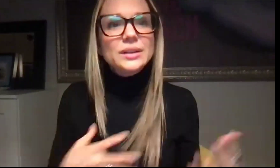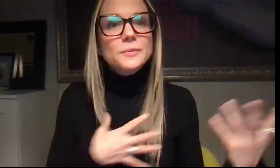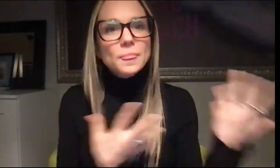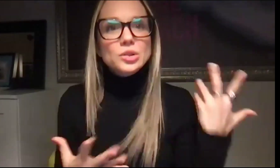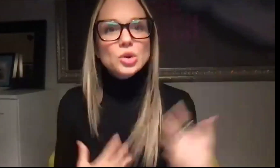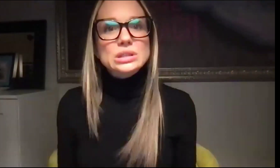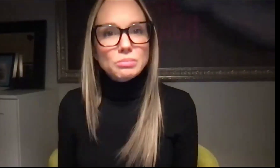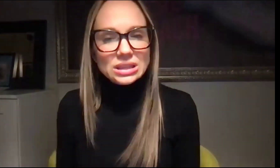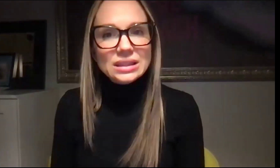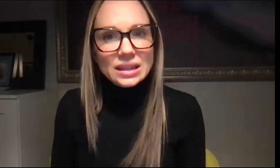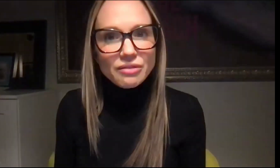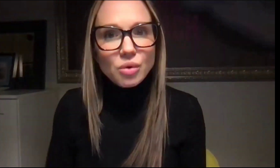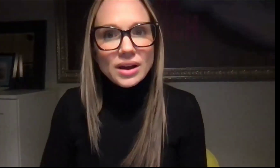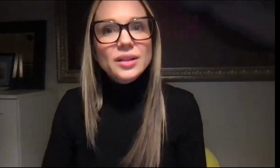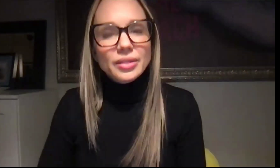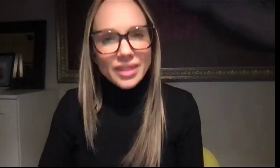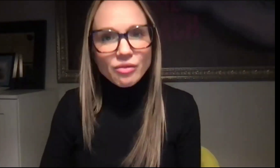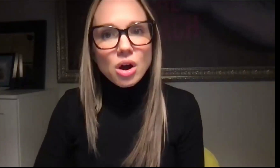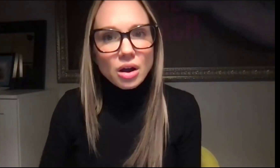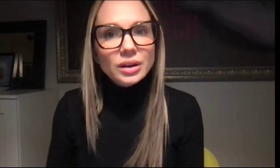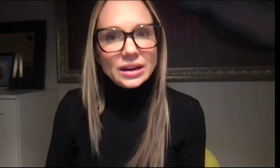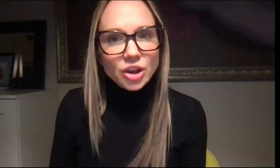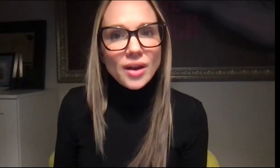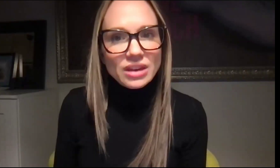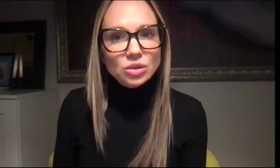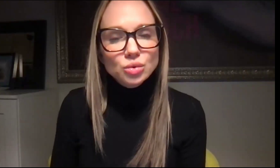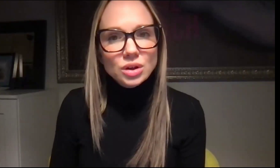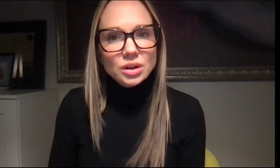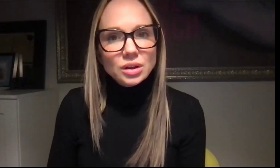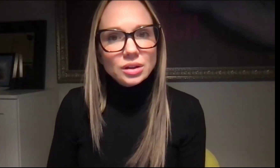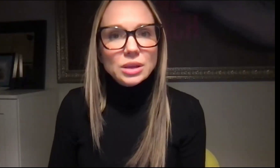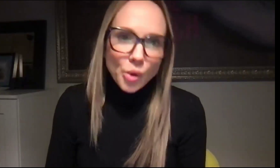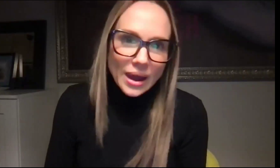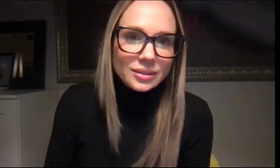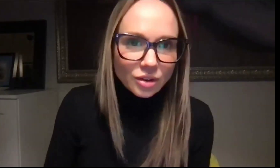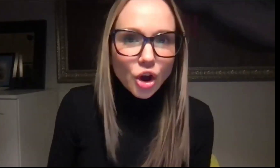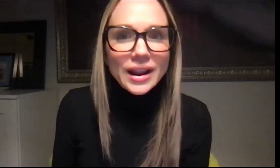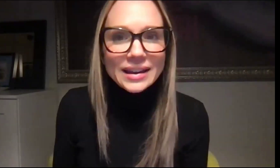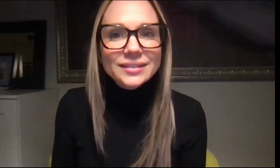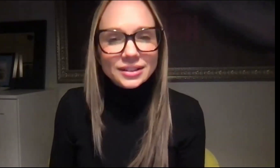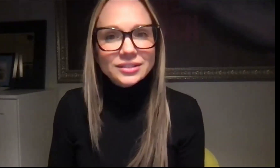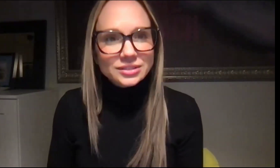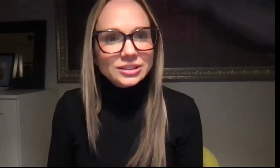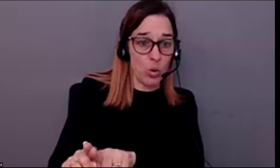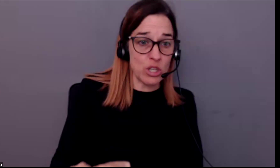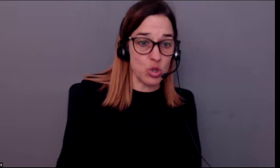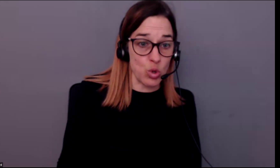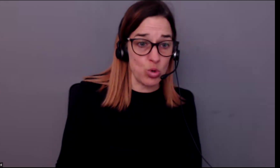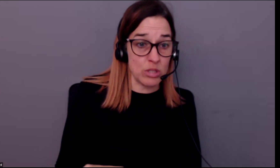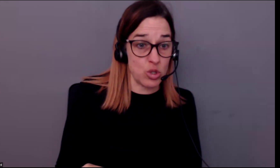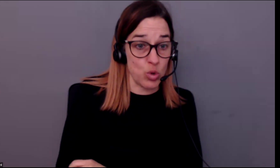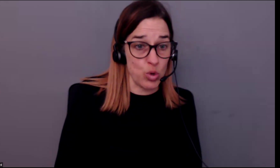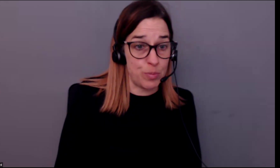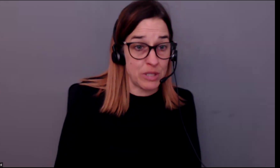veston-là? Donc, c'est une bonne idée des fois d'avoir quelqu'un avec nous qui peut être honnête. Ah oui,